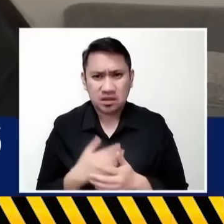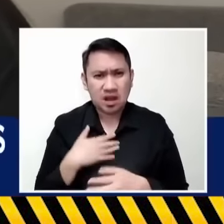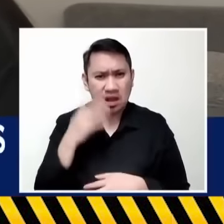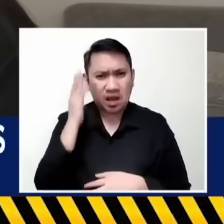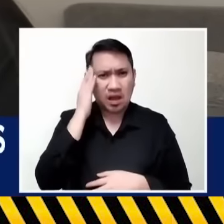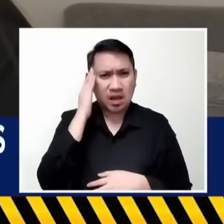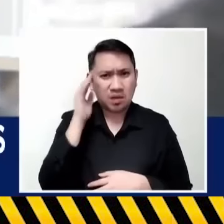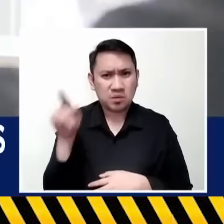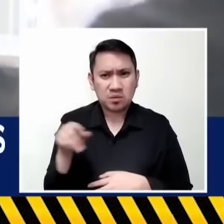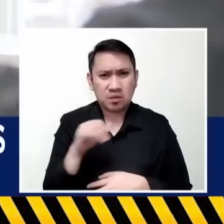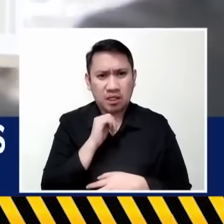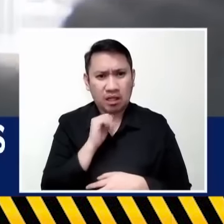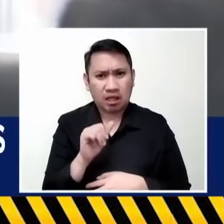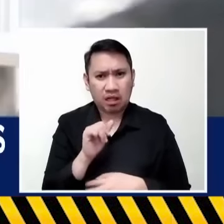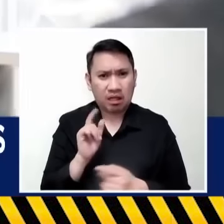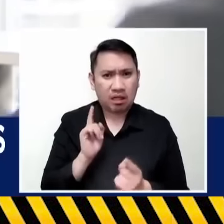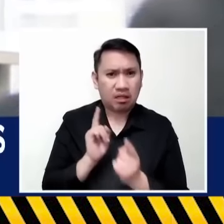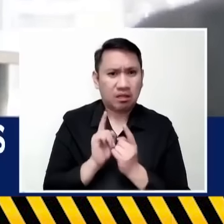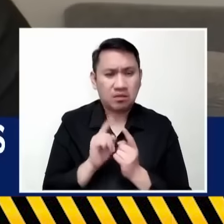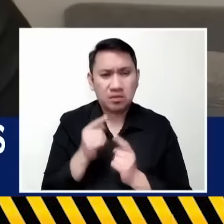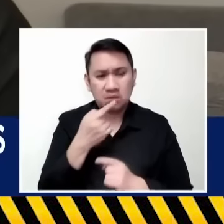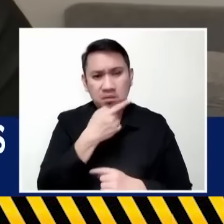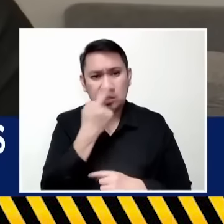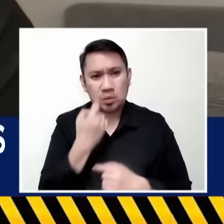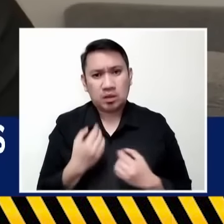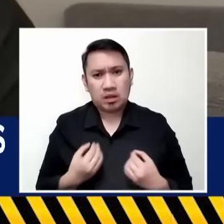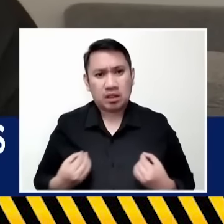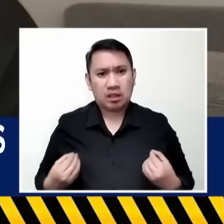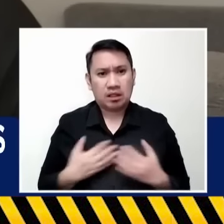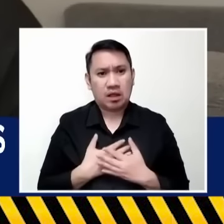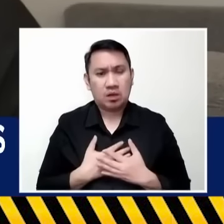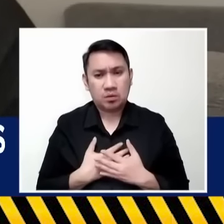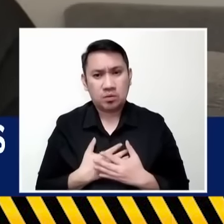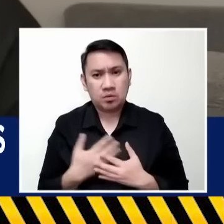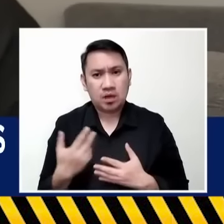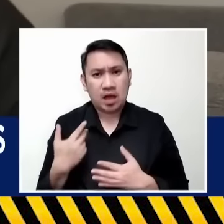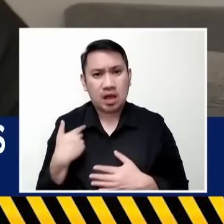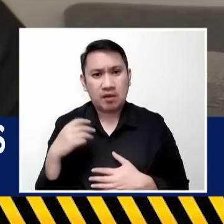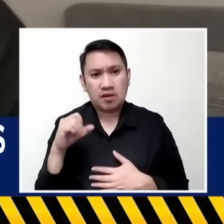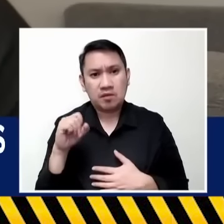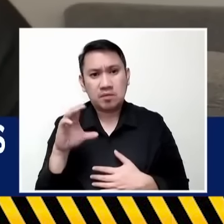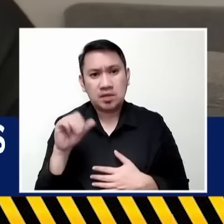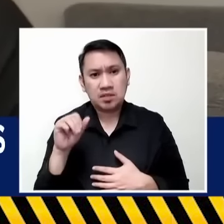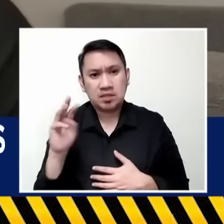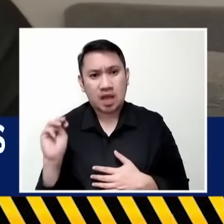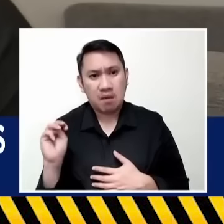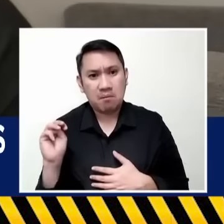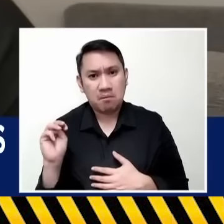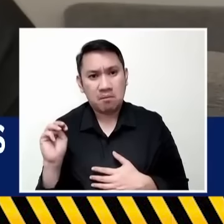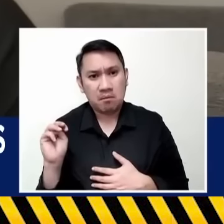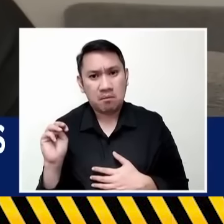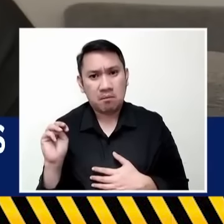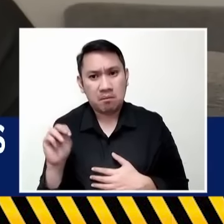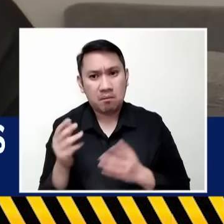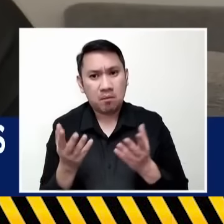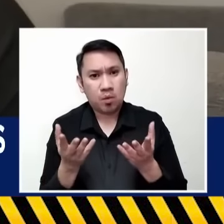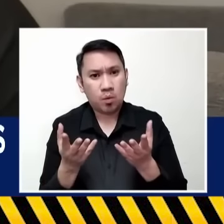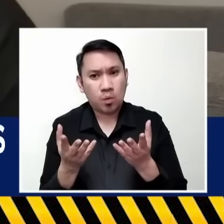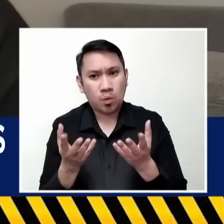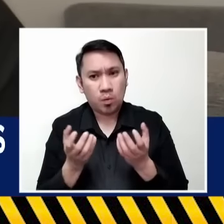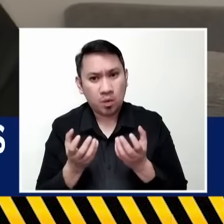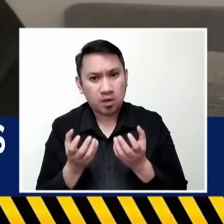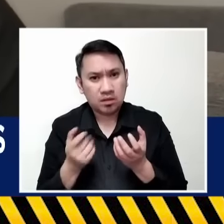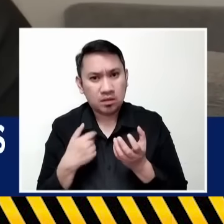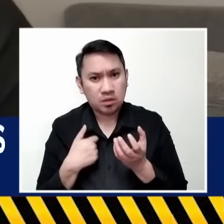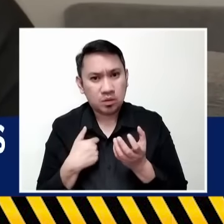naman na hindi ko siya nabangga. Nakatakot lang rin na may talagang mga scammer talaga na gustong